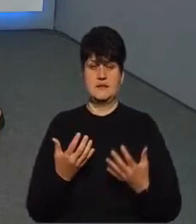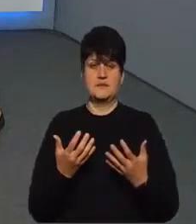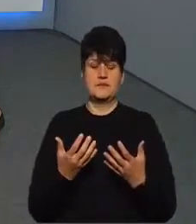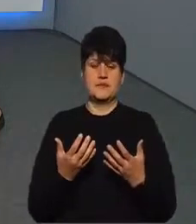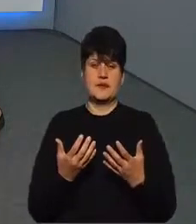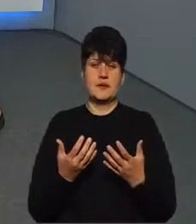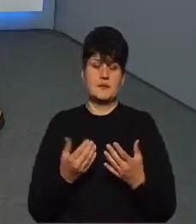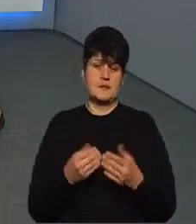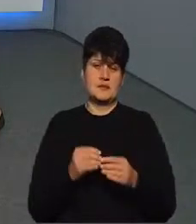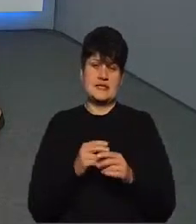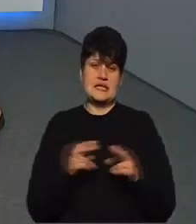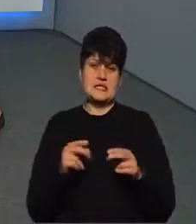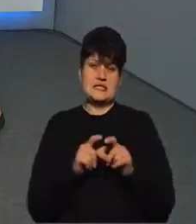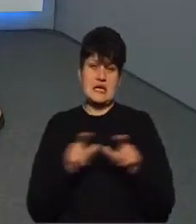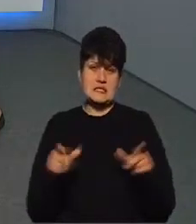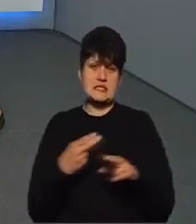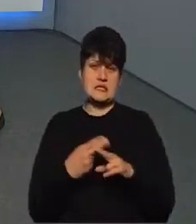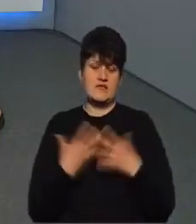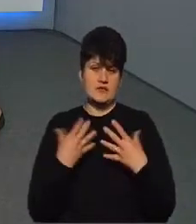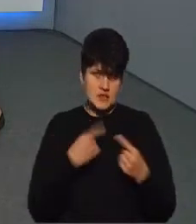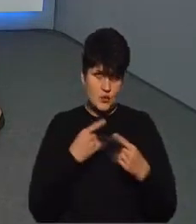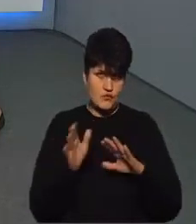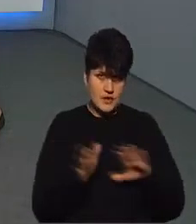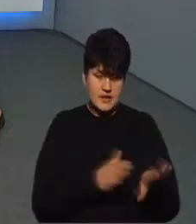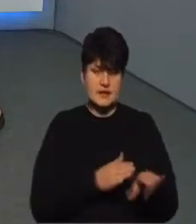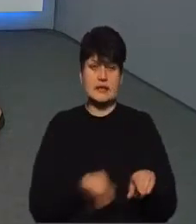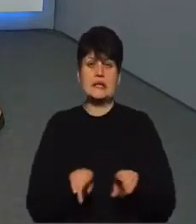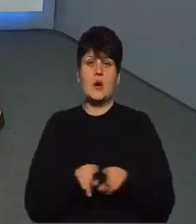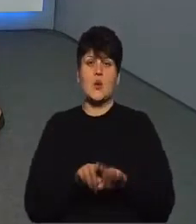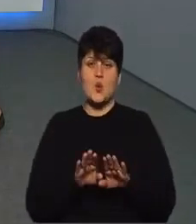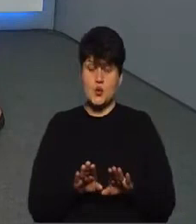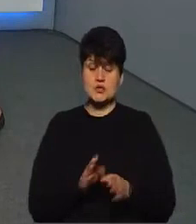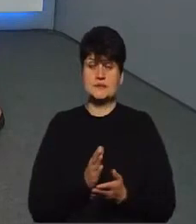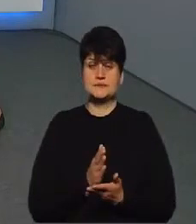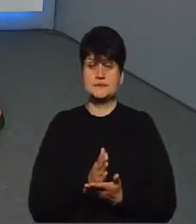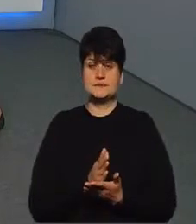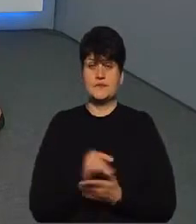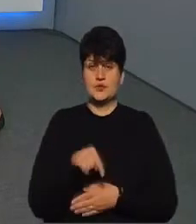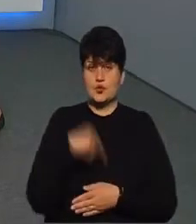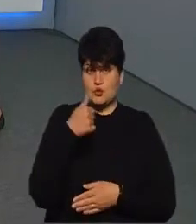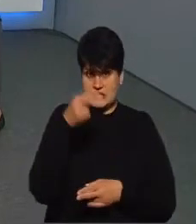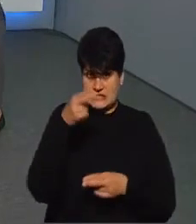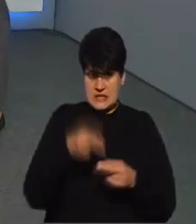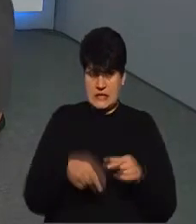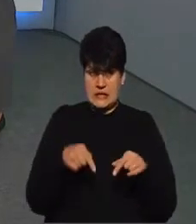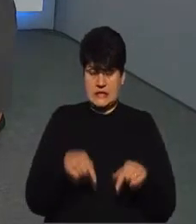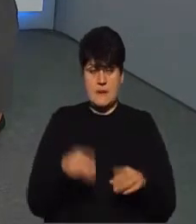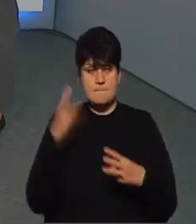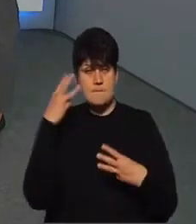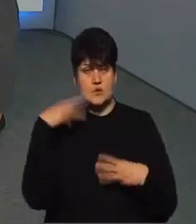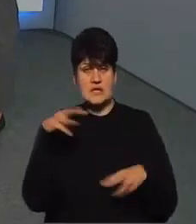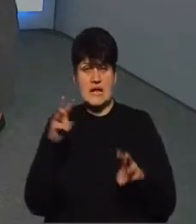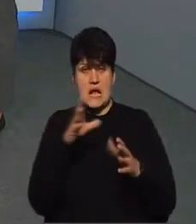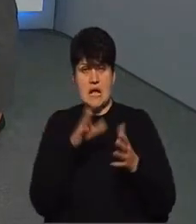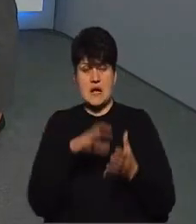станції знезалізнення поговорили. Також відбувається, цього року вже закінчилась модернізація каналізаційних